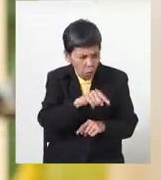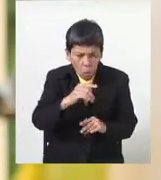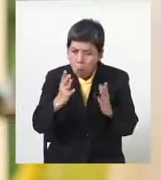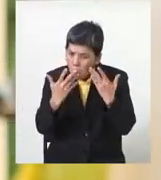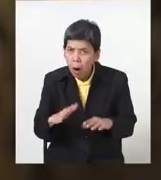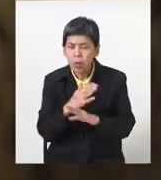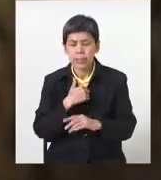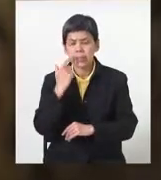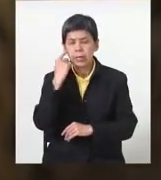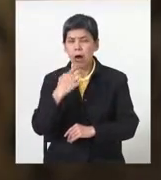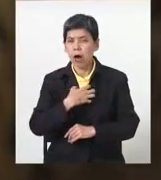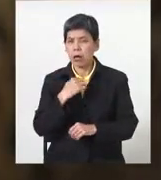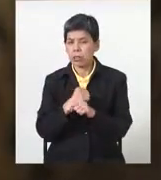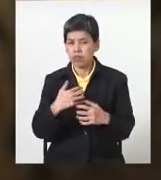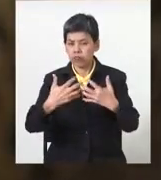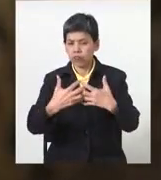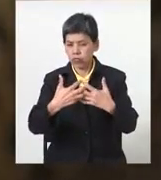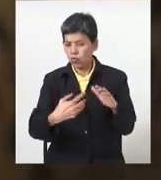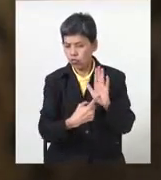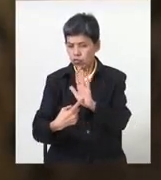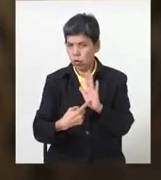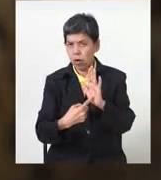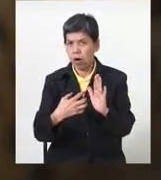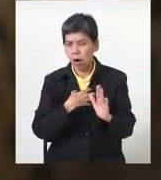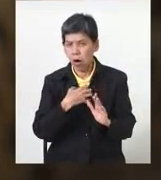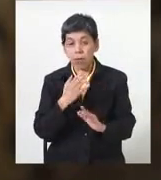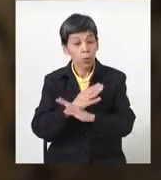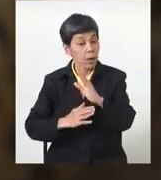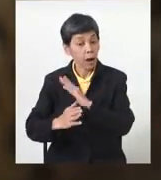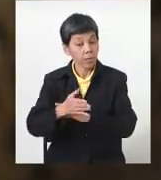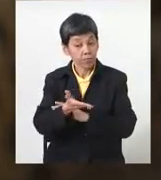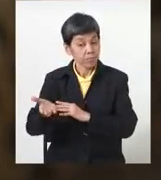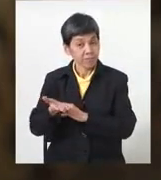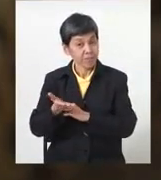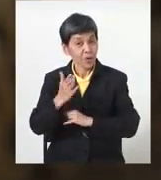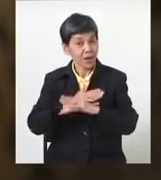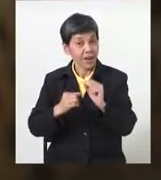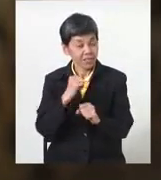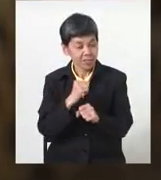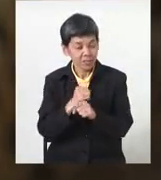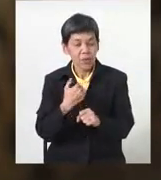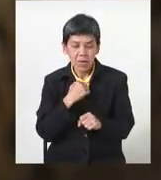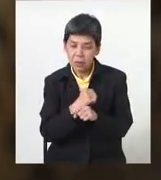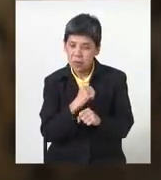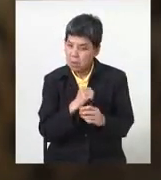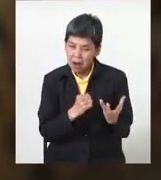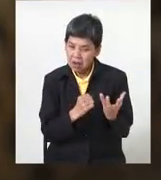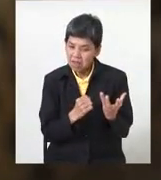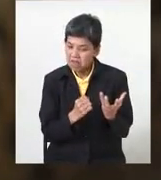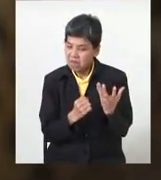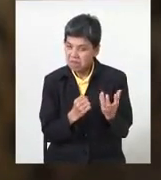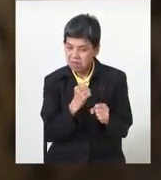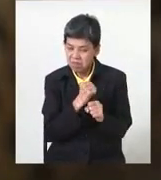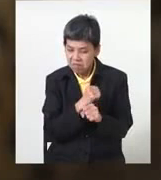ก็มีคนพิการเยอะมากเราเราตั้งใจจะทำเป็นโรงงานต้นแบบครับที่ใช้คนพิการในสัดส่วนที่มากกว่า